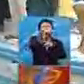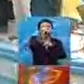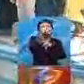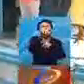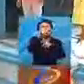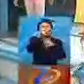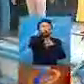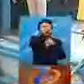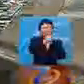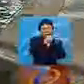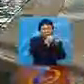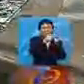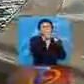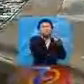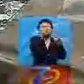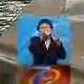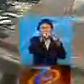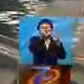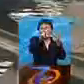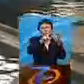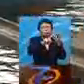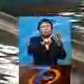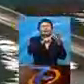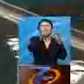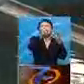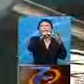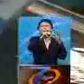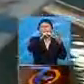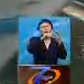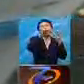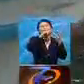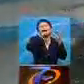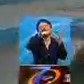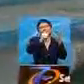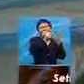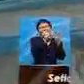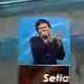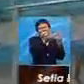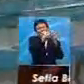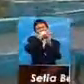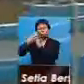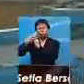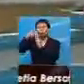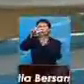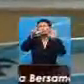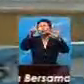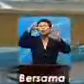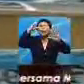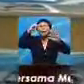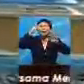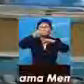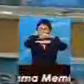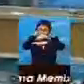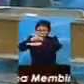Alpin 30 tahun Sami 30-an dan masurin 50-an mereka diculik tujuh lelaki bersenjata api ketika